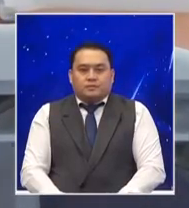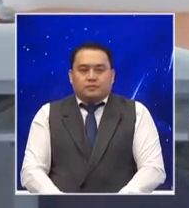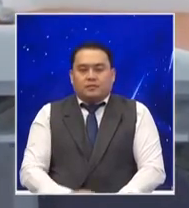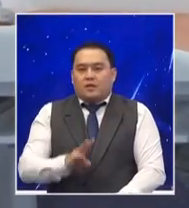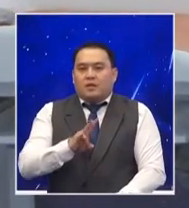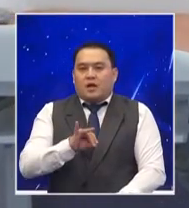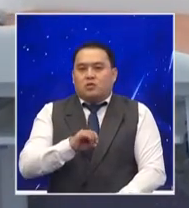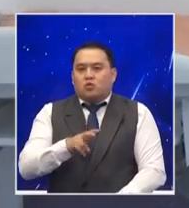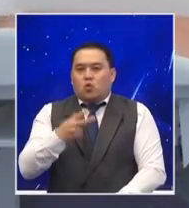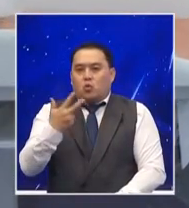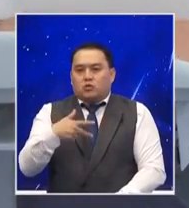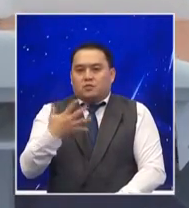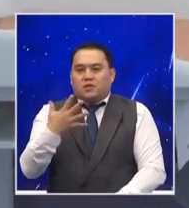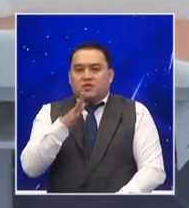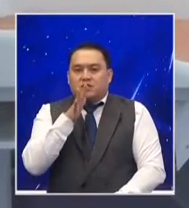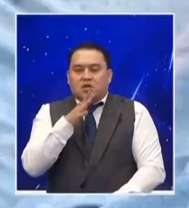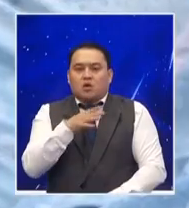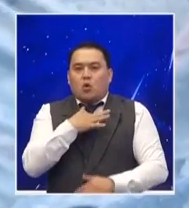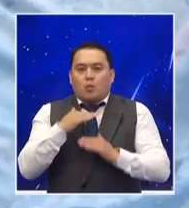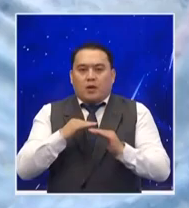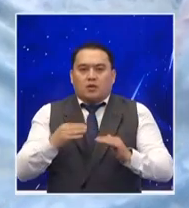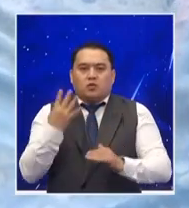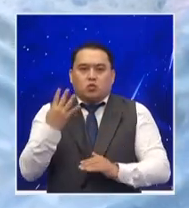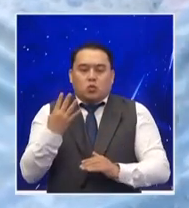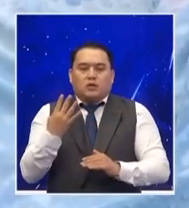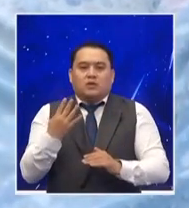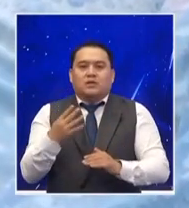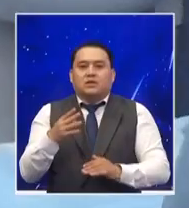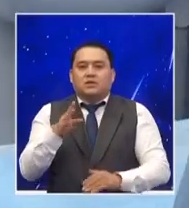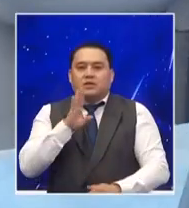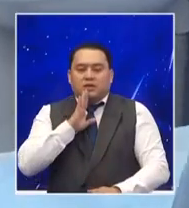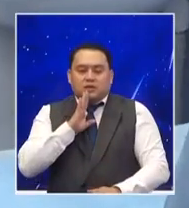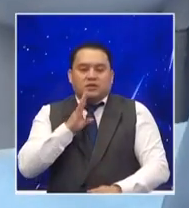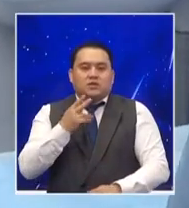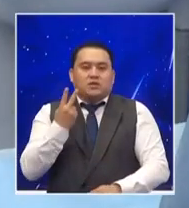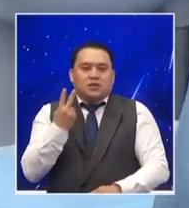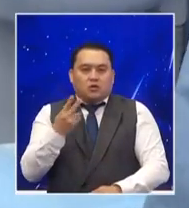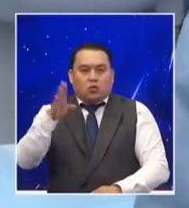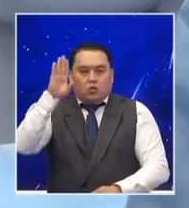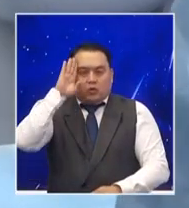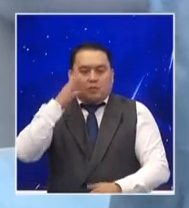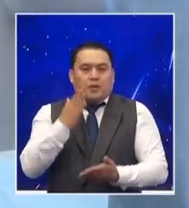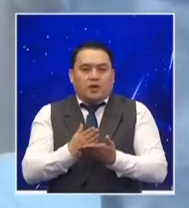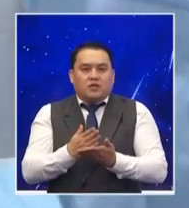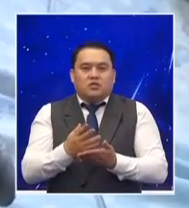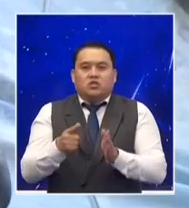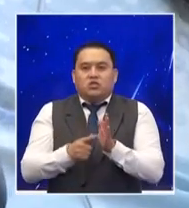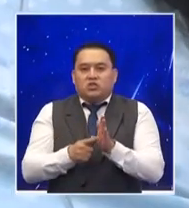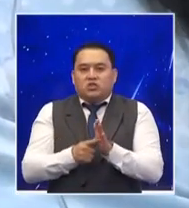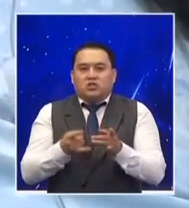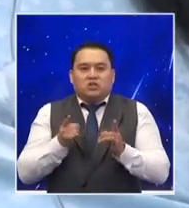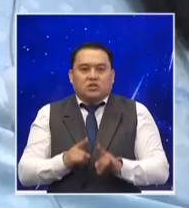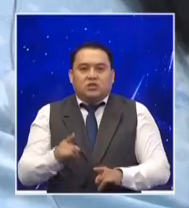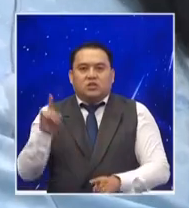Назгүл Ерғалиева 35 жаста. Көп балалы ана, 4 қыз, 2 ұлы бар. Тәуелсіздік күні 7-ші сәбиін дүниеге әкелді. Ол